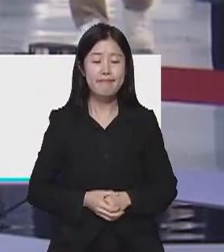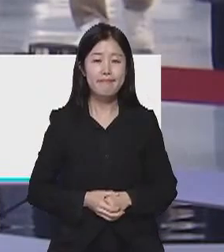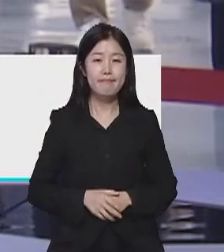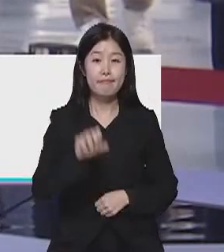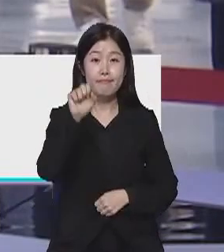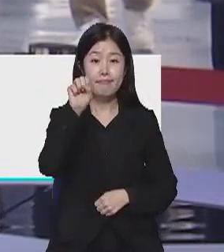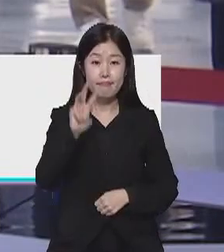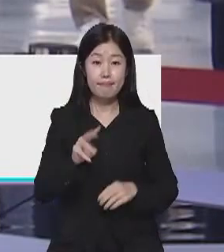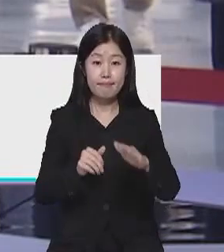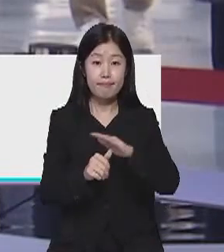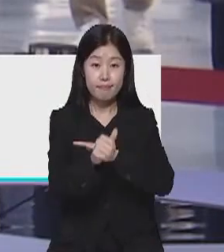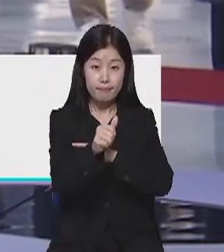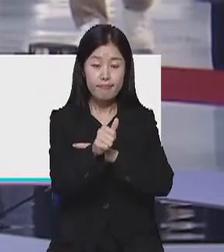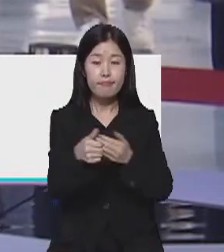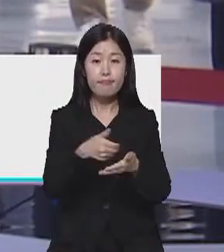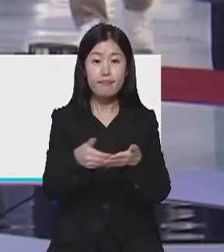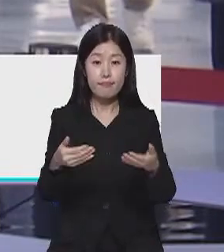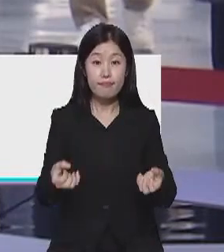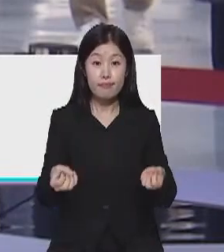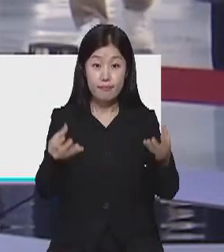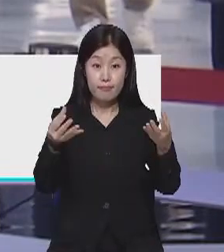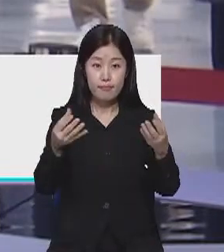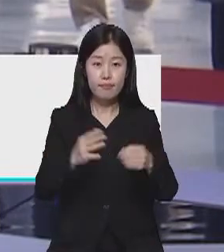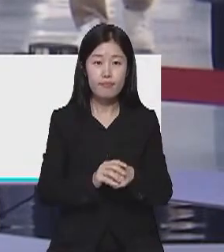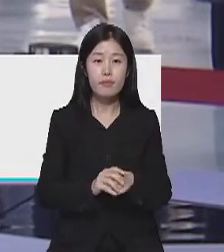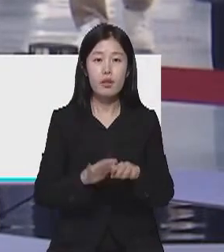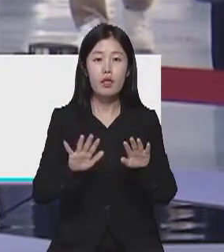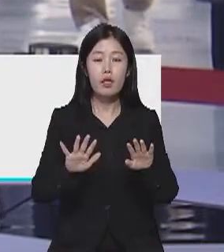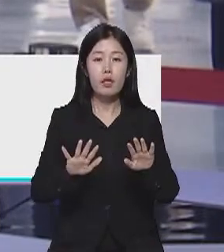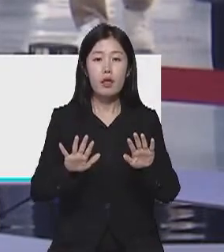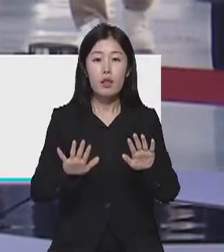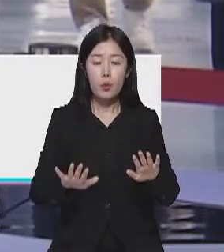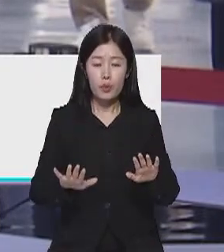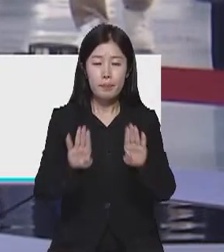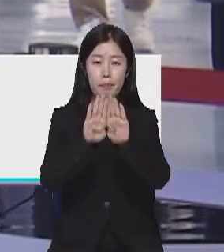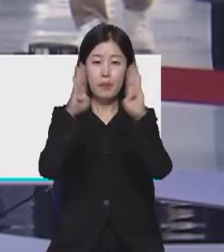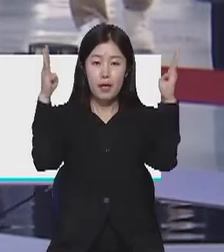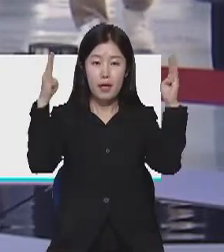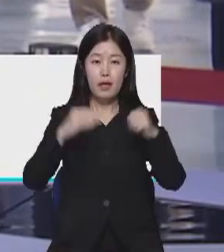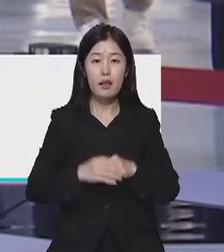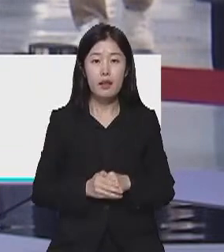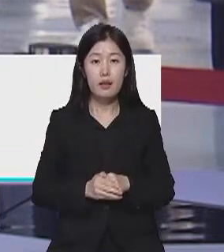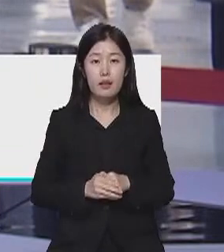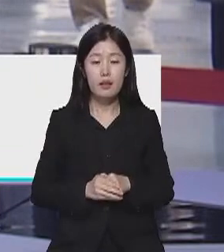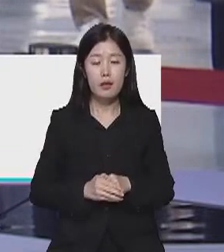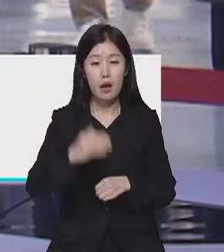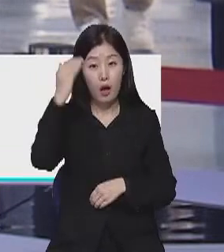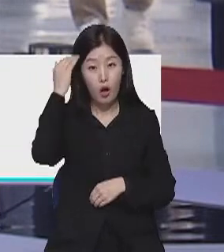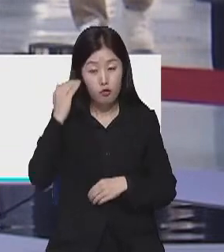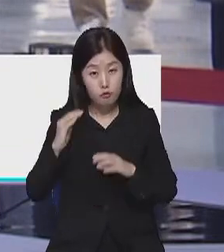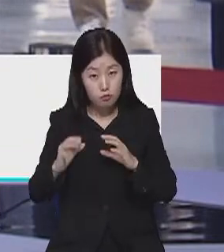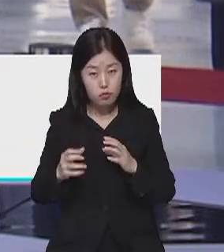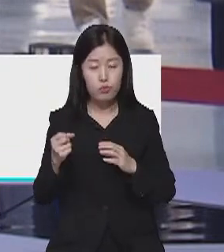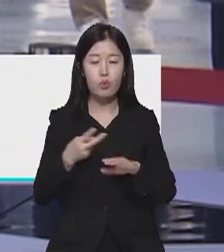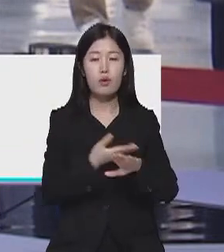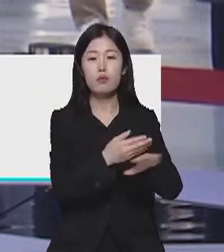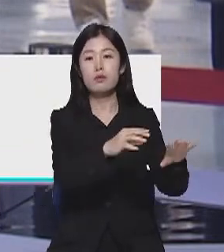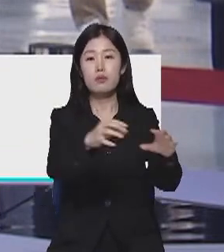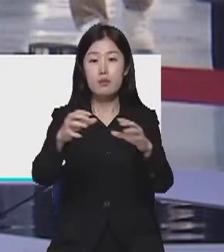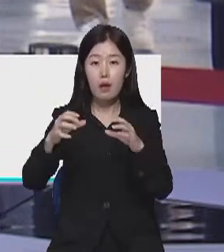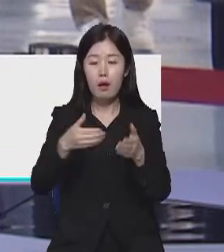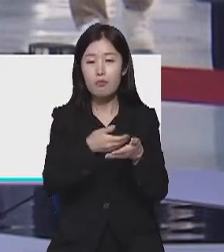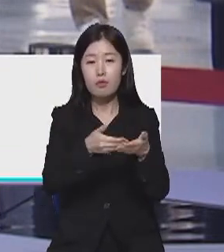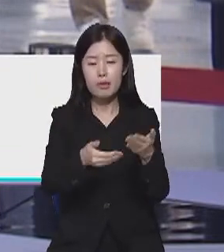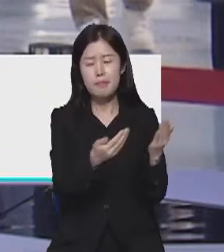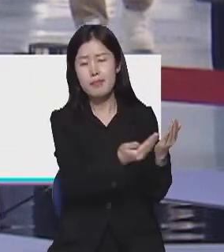광주를 대표하는 국제 미솔 축제 아트광주 24가 오늘 개막했습니다 국내외 갤러리들이 역대 최대 규모로 참여한